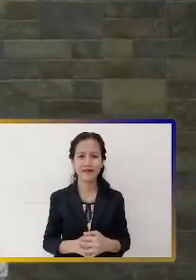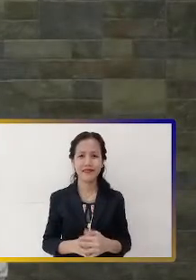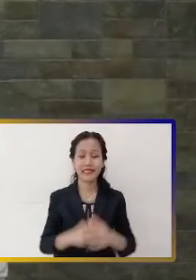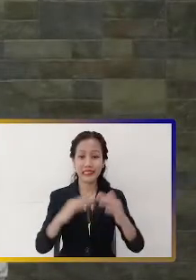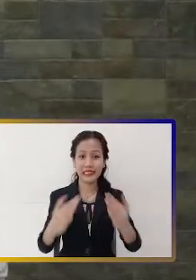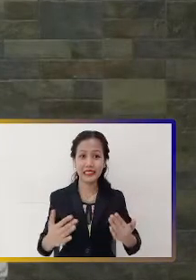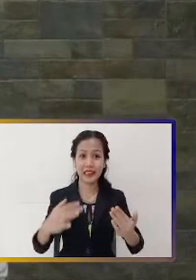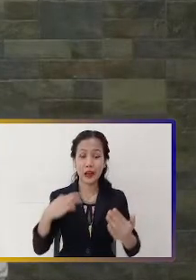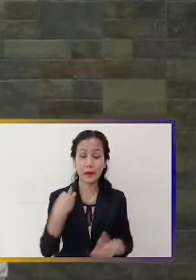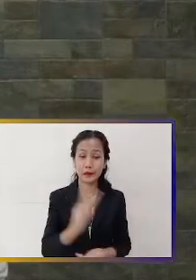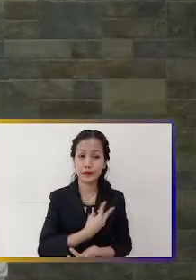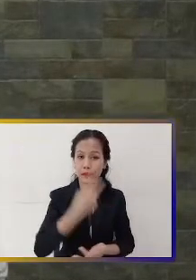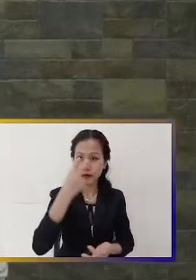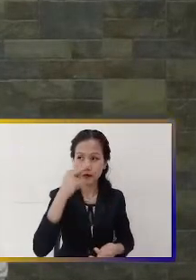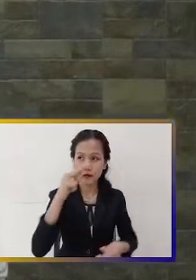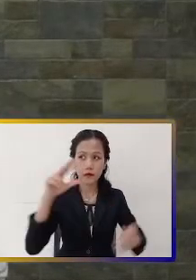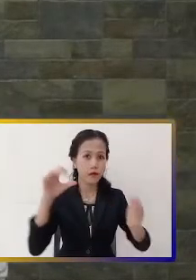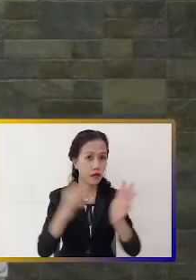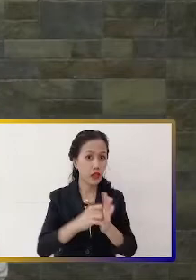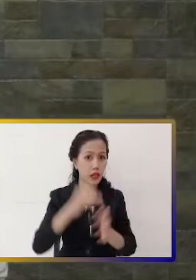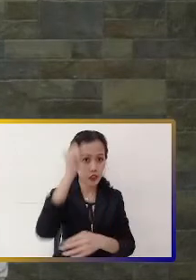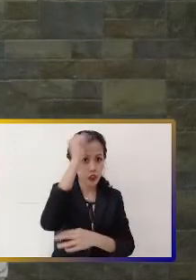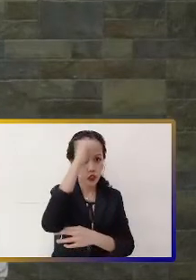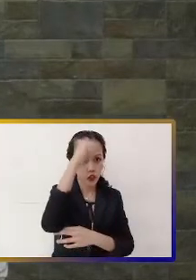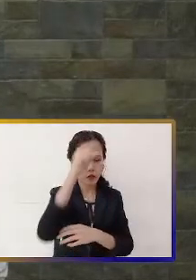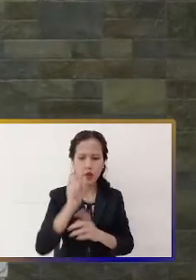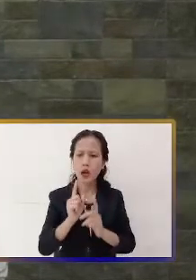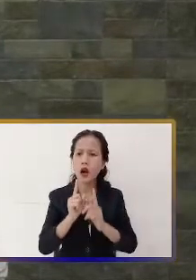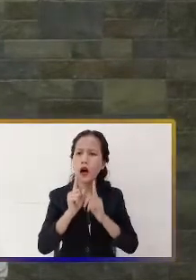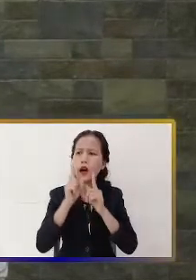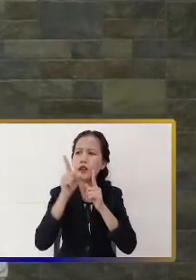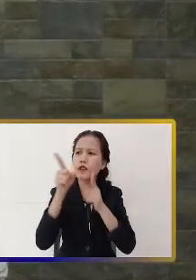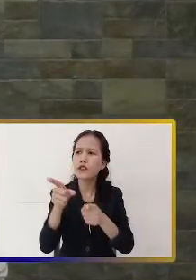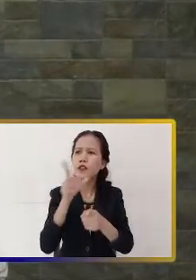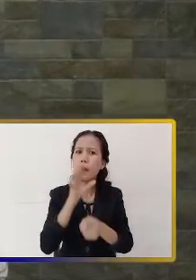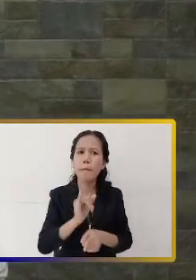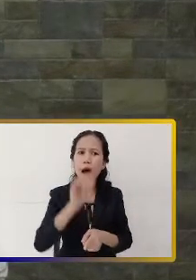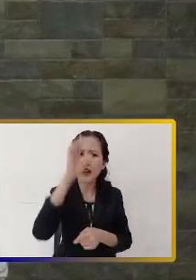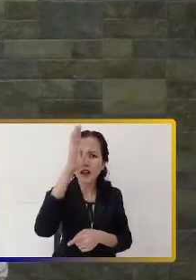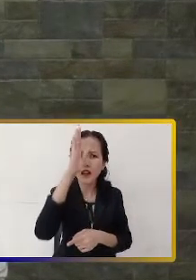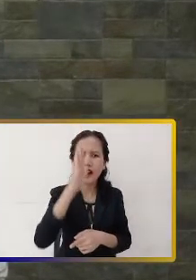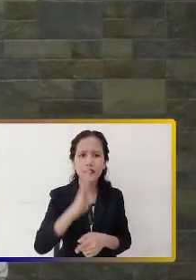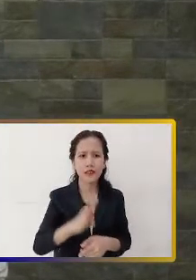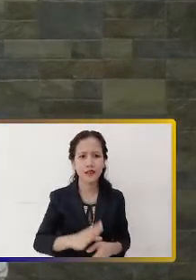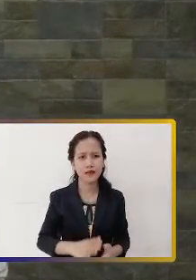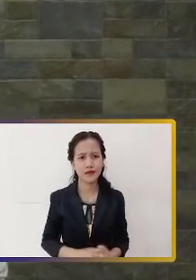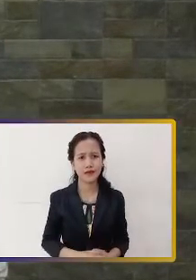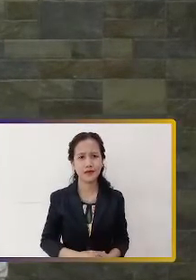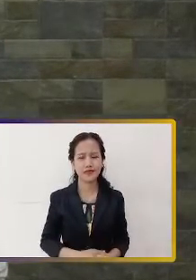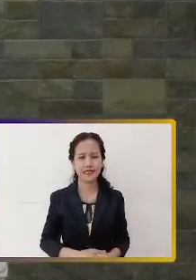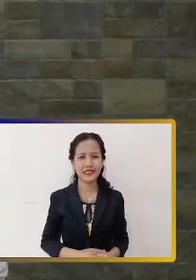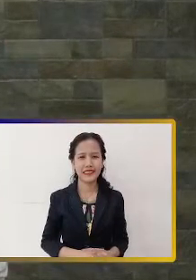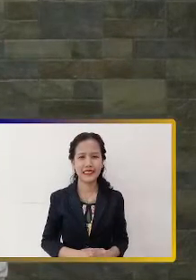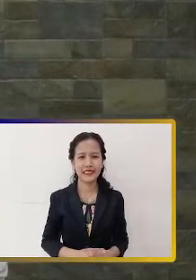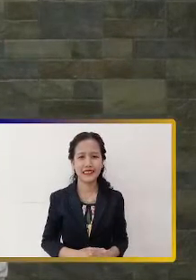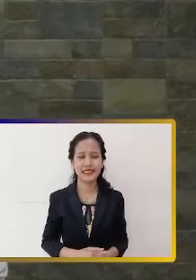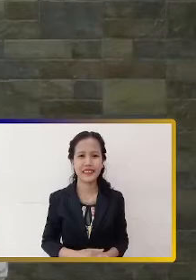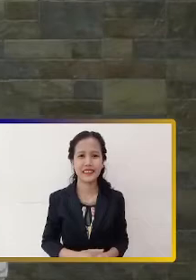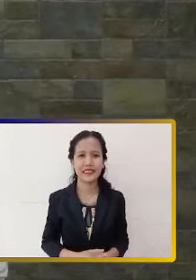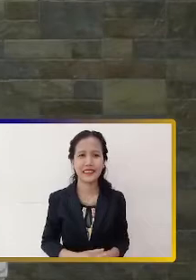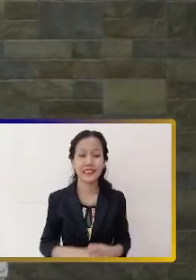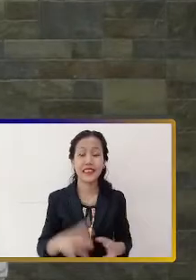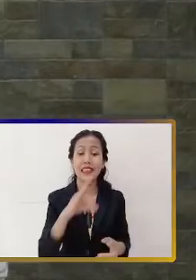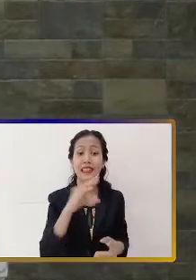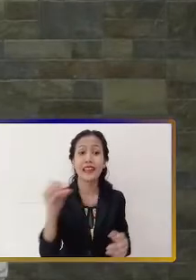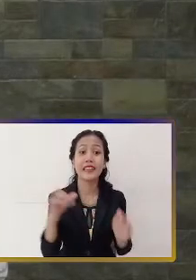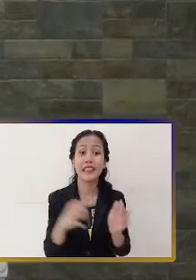Makikita po natin na si Solomon ay sinagot ng Panginoon. Meron tayong bisita kanina, Solomon, right? Yeah. And so, makikita po